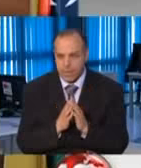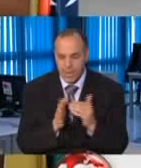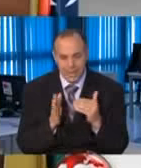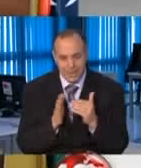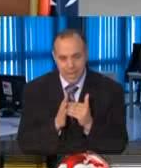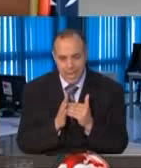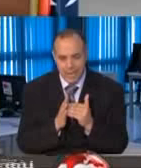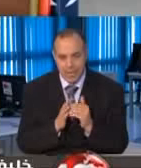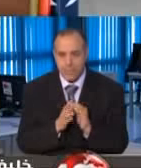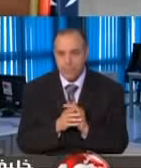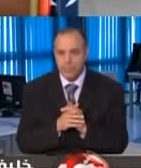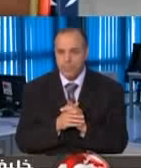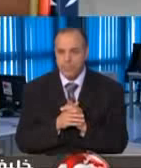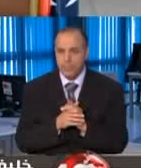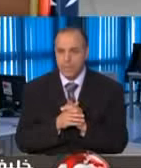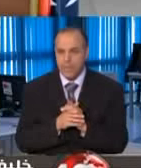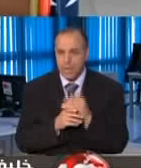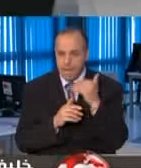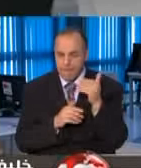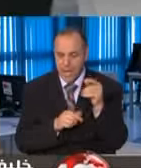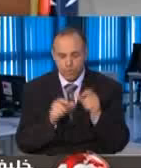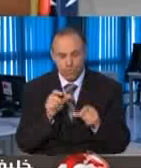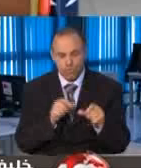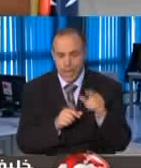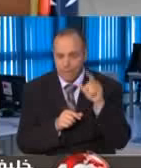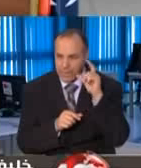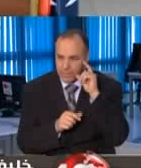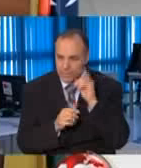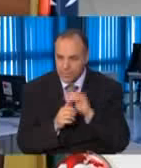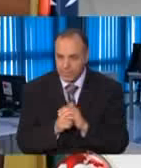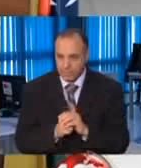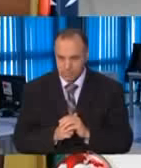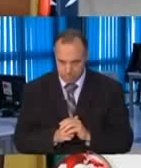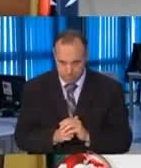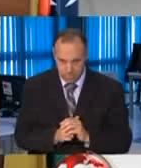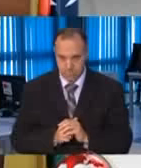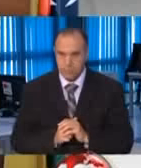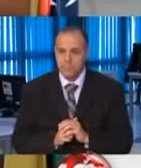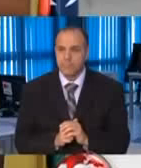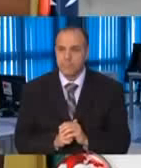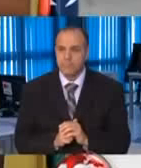نهاية ونتيجة مرضية للشعب الليبي، وأن يرفع